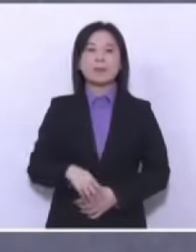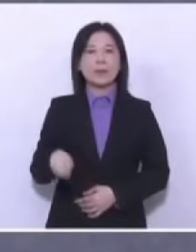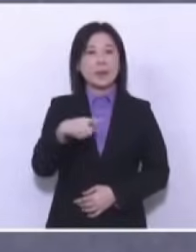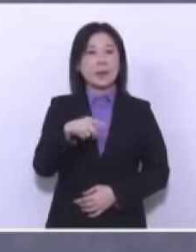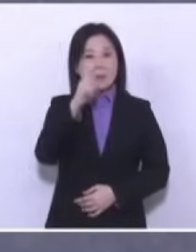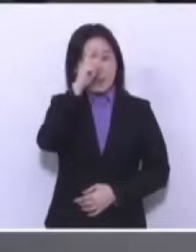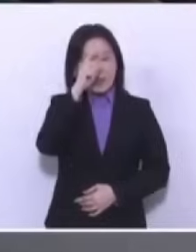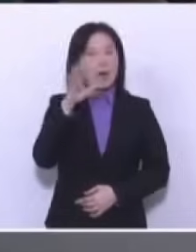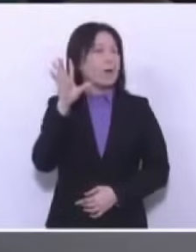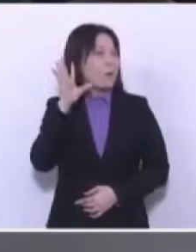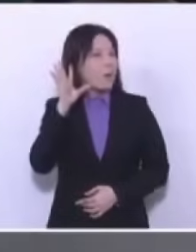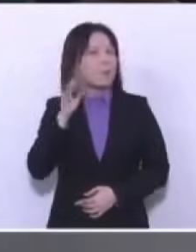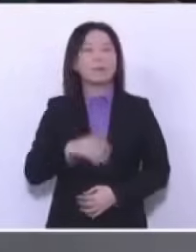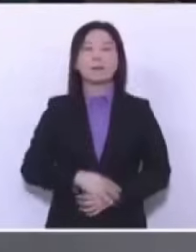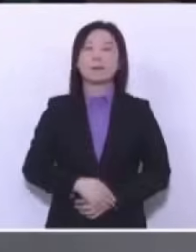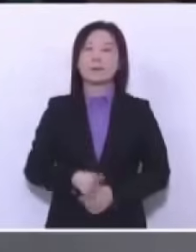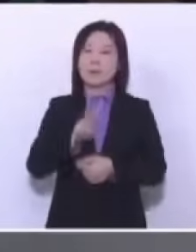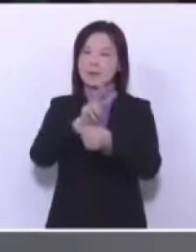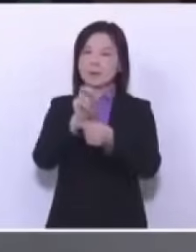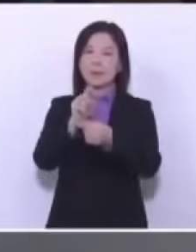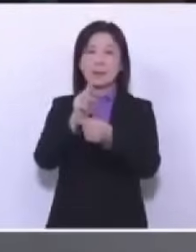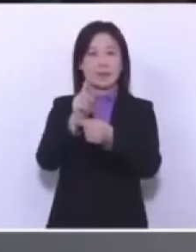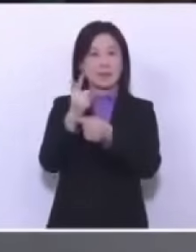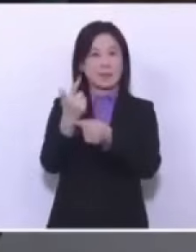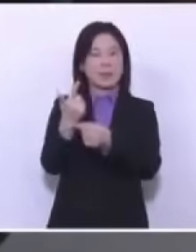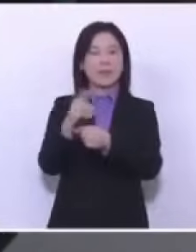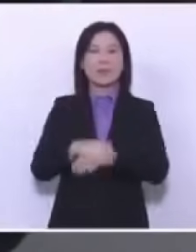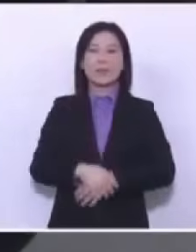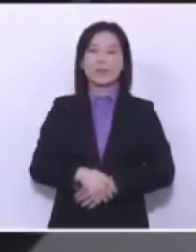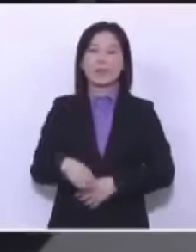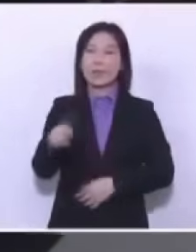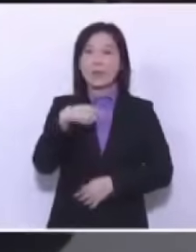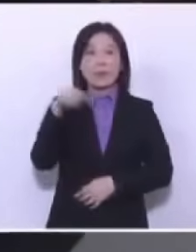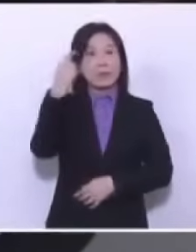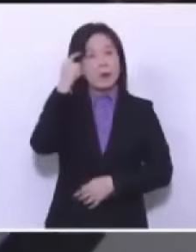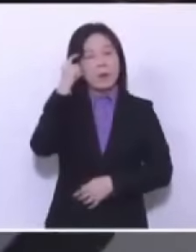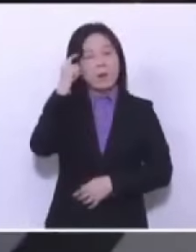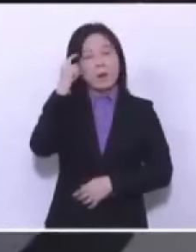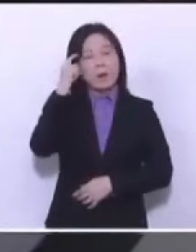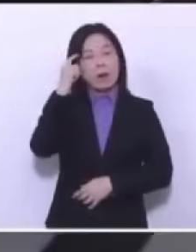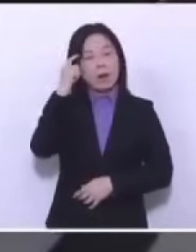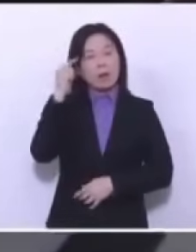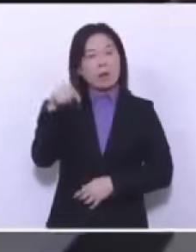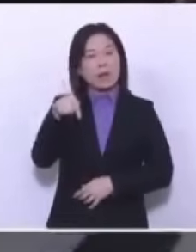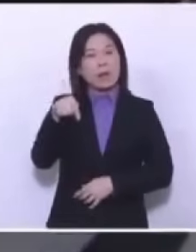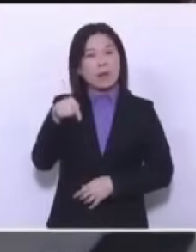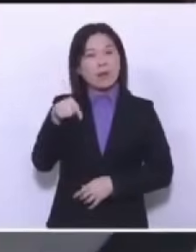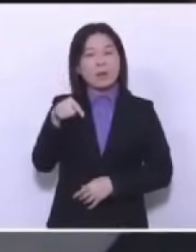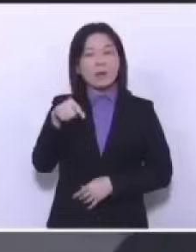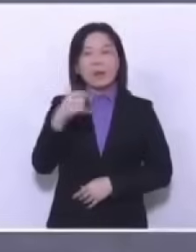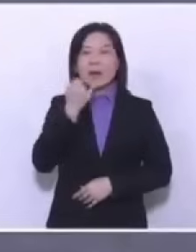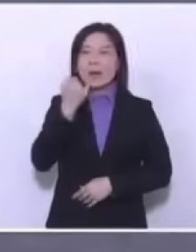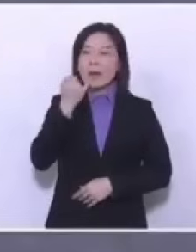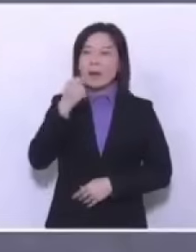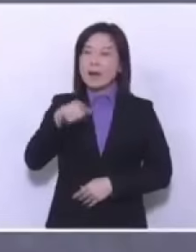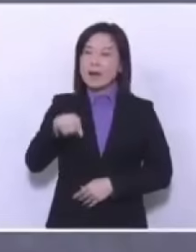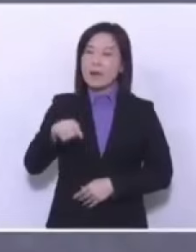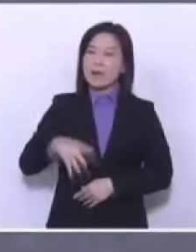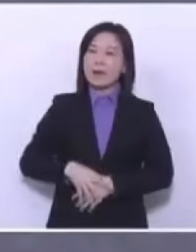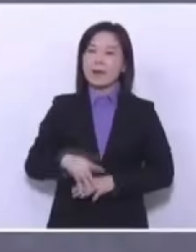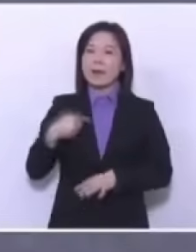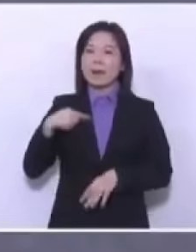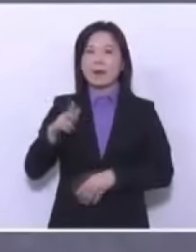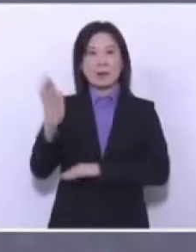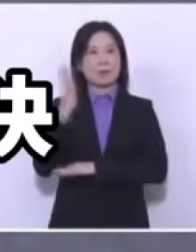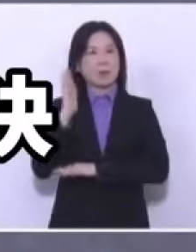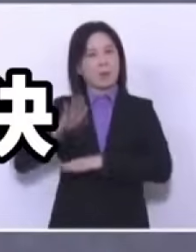望。2016年，我们曾经以为我们会迎来一个最进步最谦卑的政